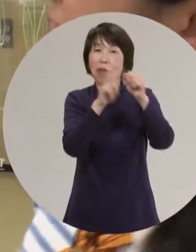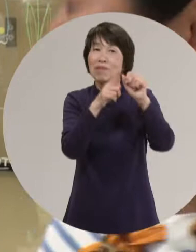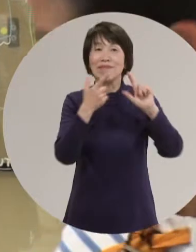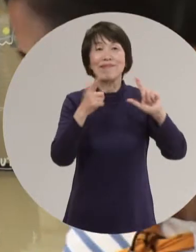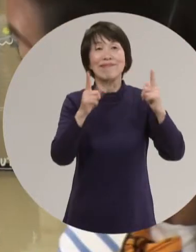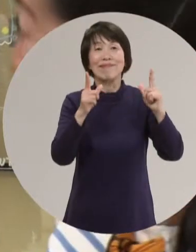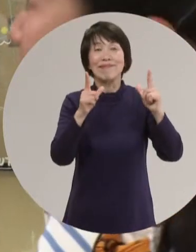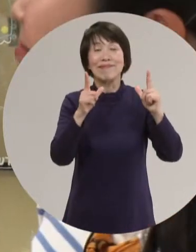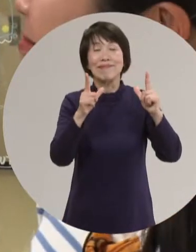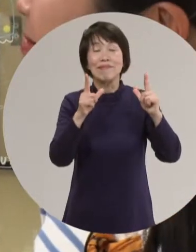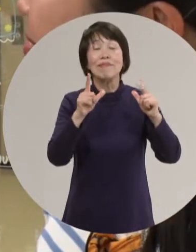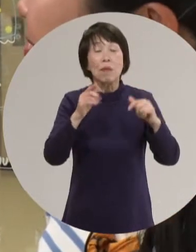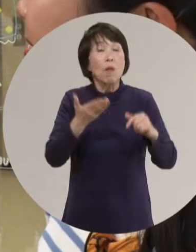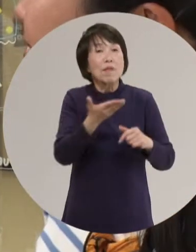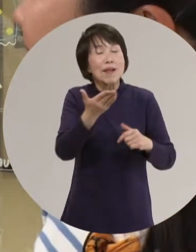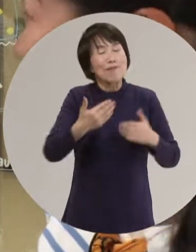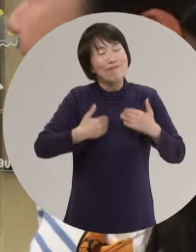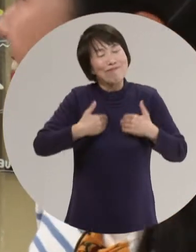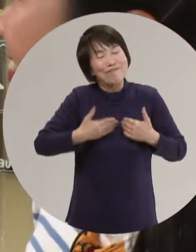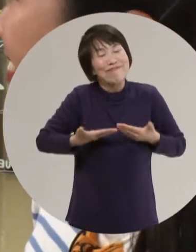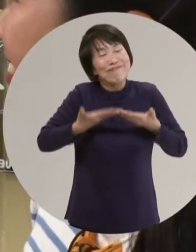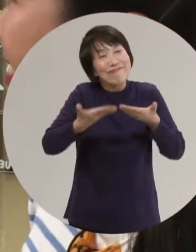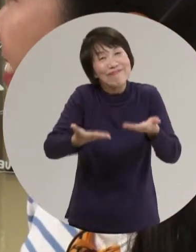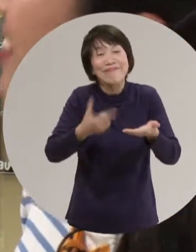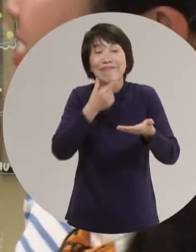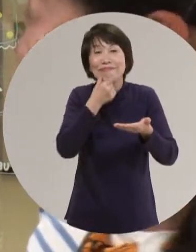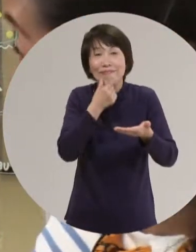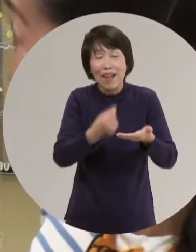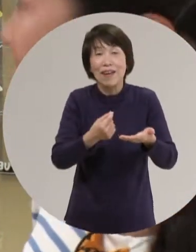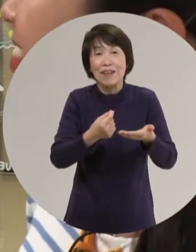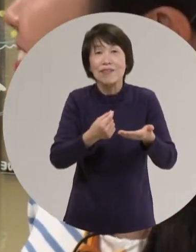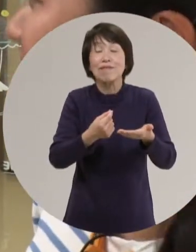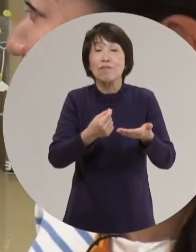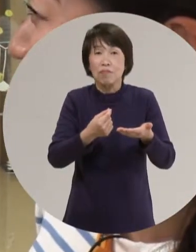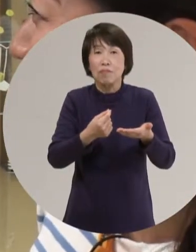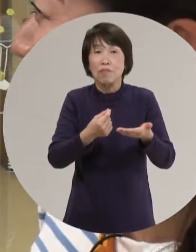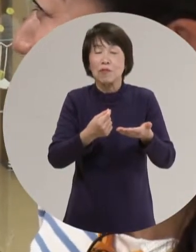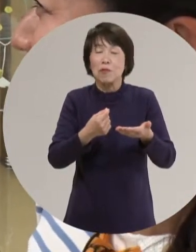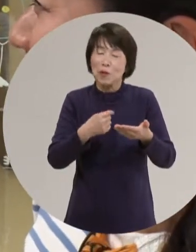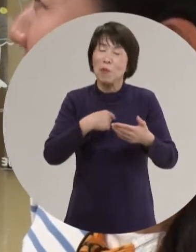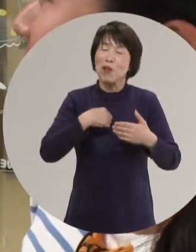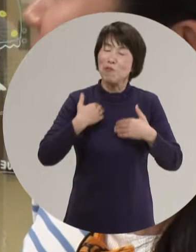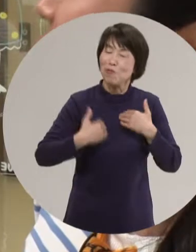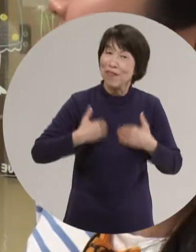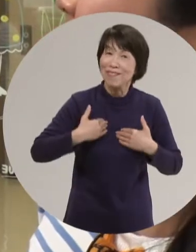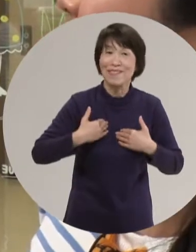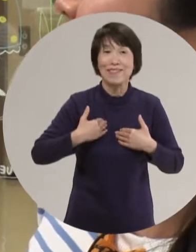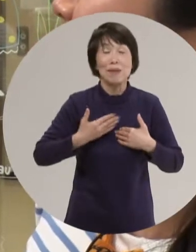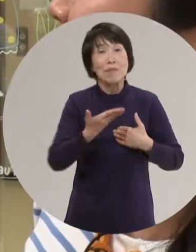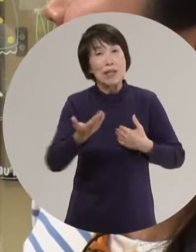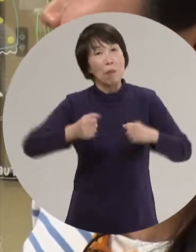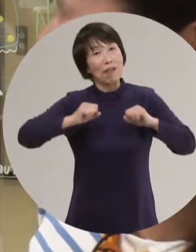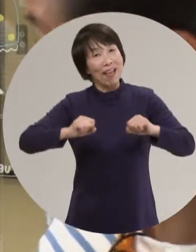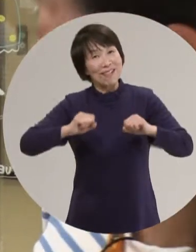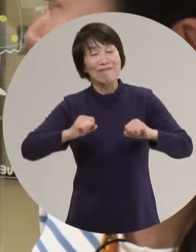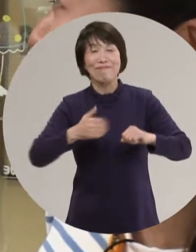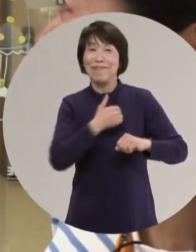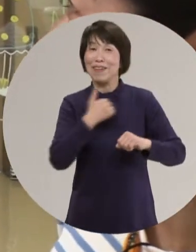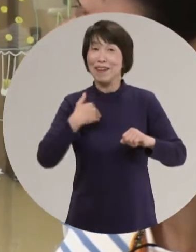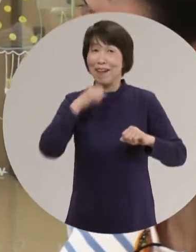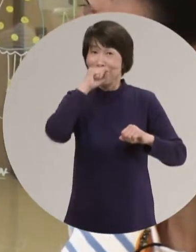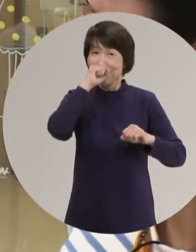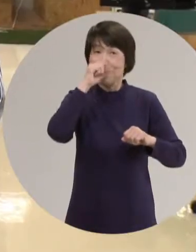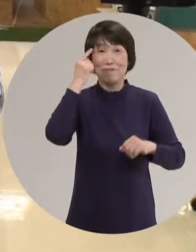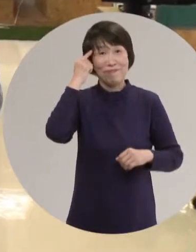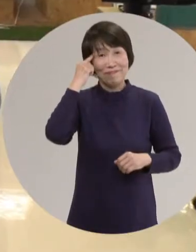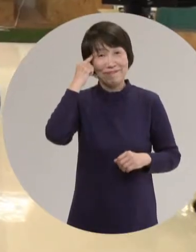思ってません。その代わりまあなんか人のために役立つだとか、それくらいにつながればハッピーに元気になったらそれでいいんじゃ